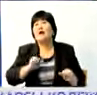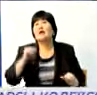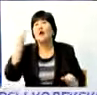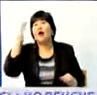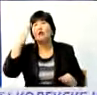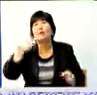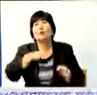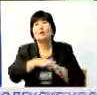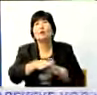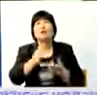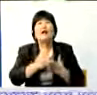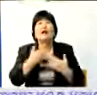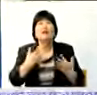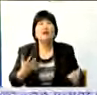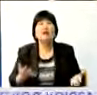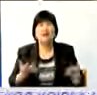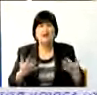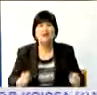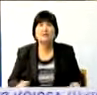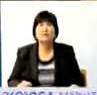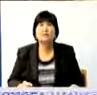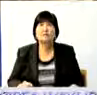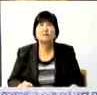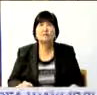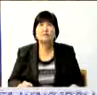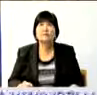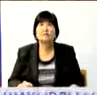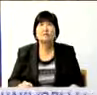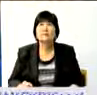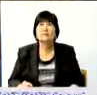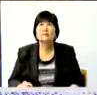тілегі орындалғанын айғақтайды. Тажмұрат Әлжан, Талғат Сыдықов, Қанат Махамбетов, Қызылорда телеарнасы.